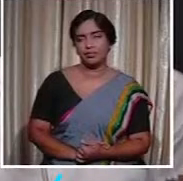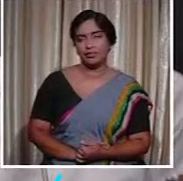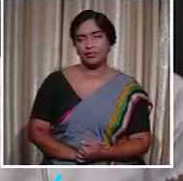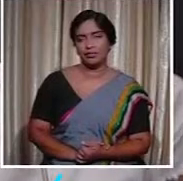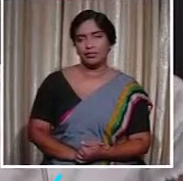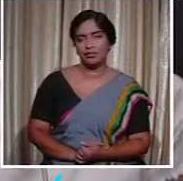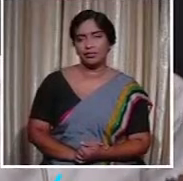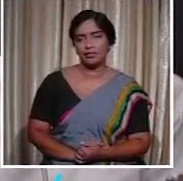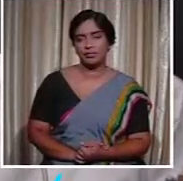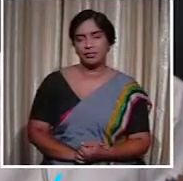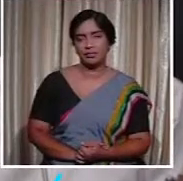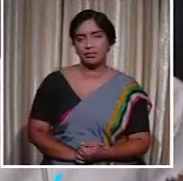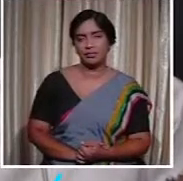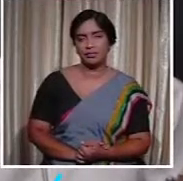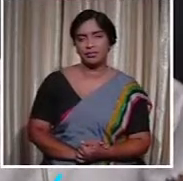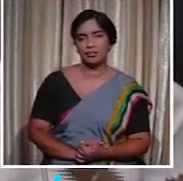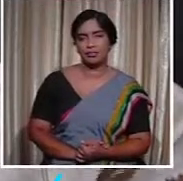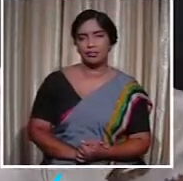පුළුවන්